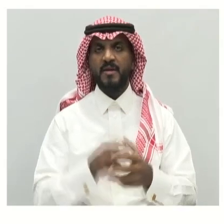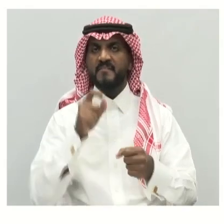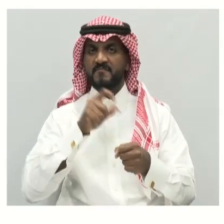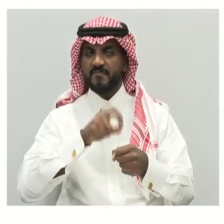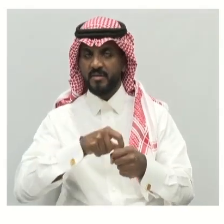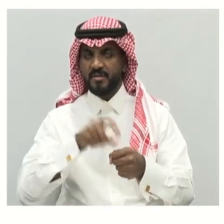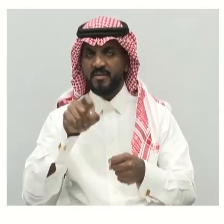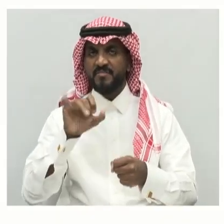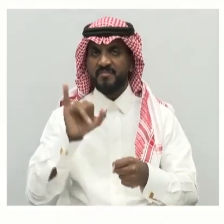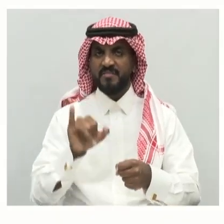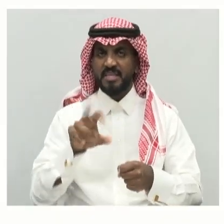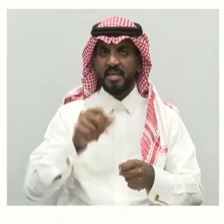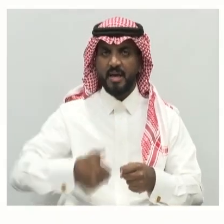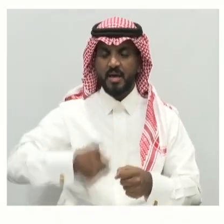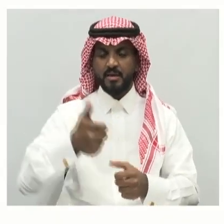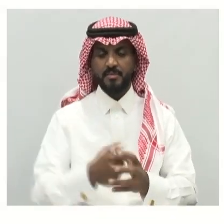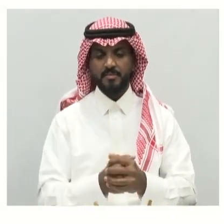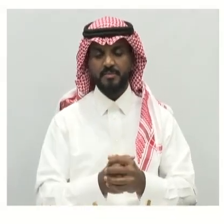فيها اكملوا